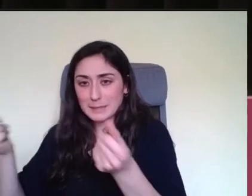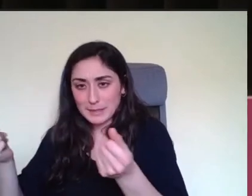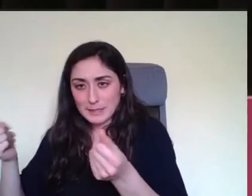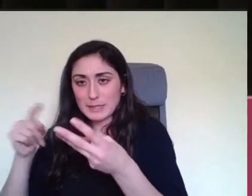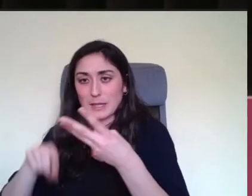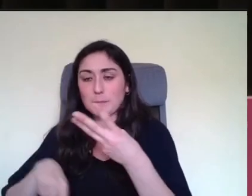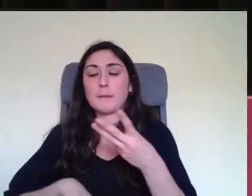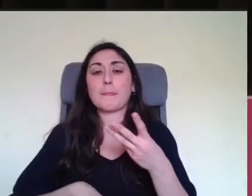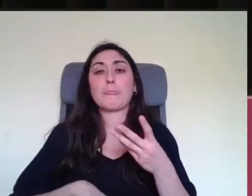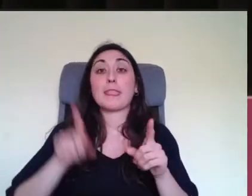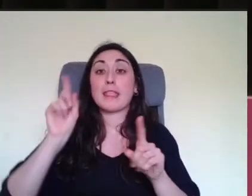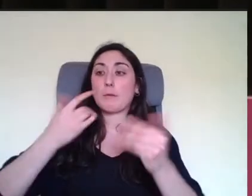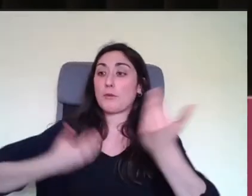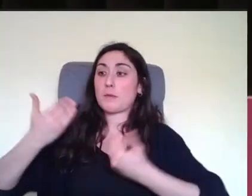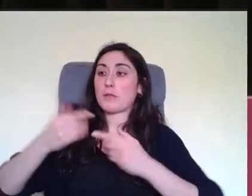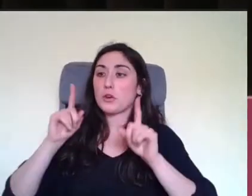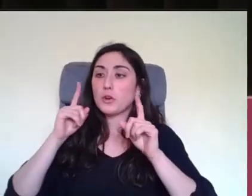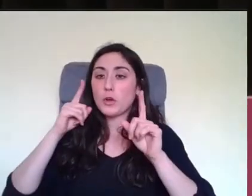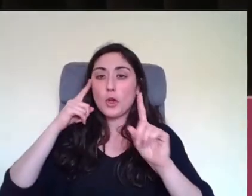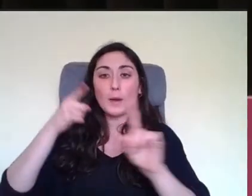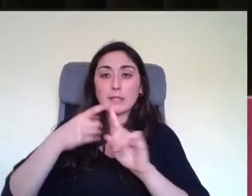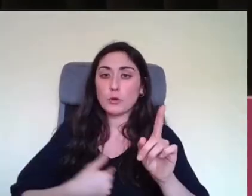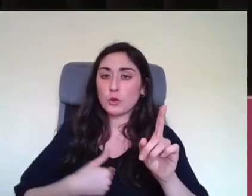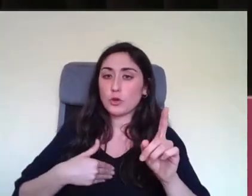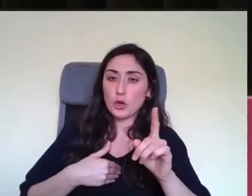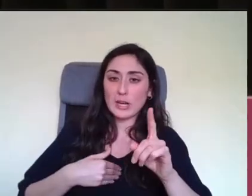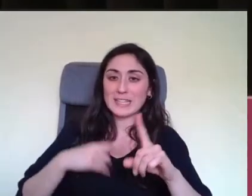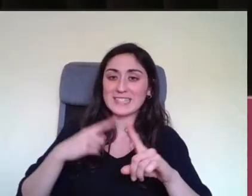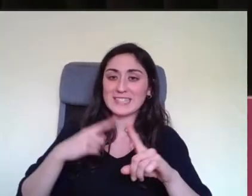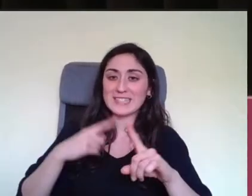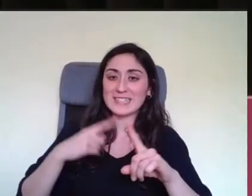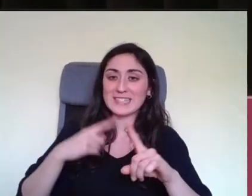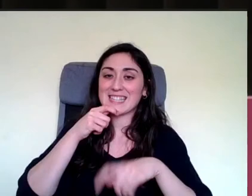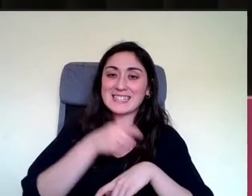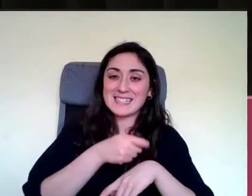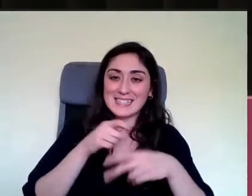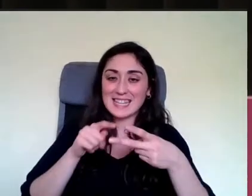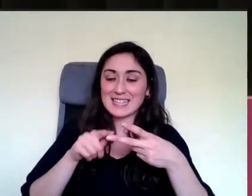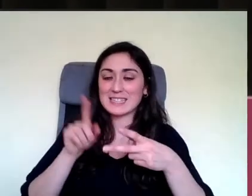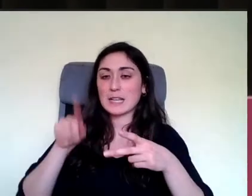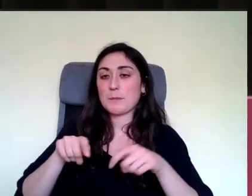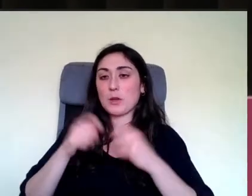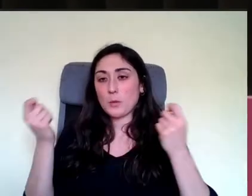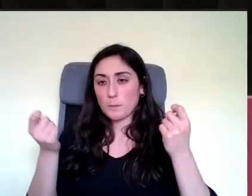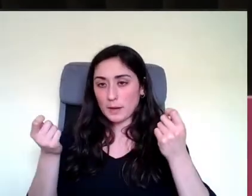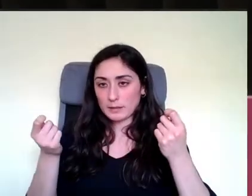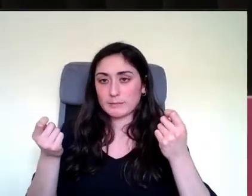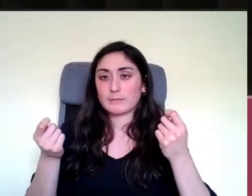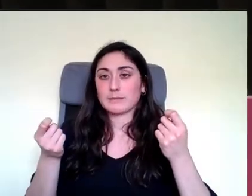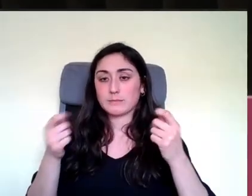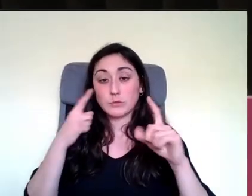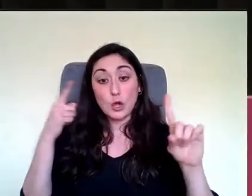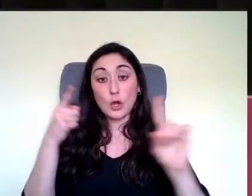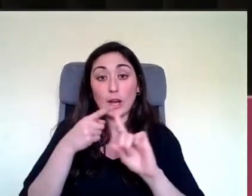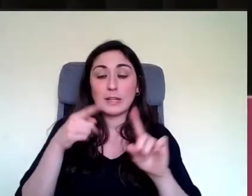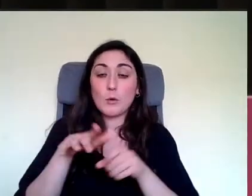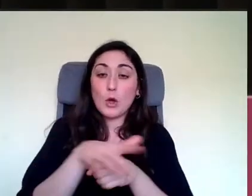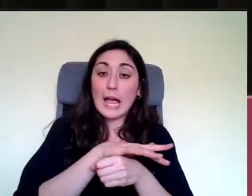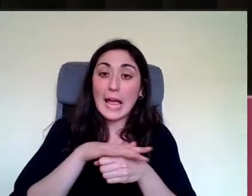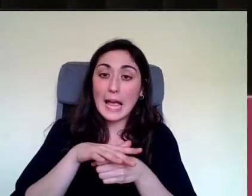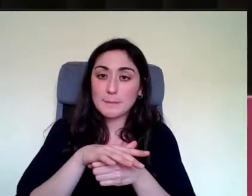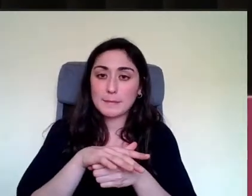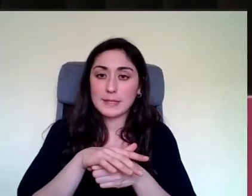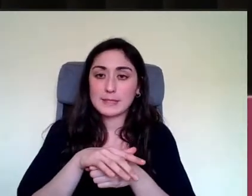rols i estereotips sexistes i superar així les dificultats per assolir la igualtat en els àmbits